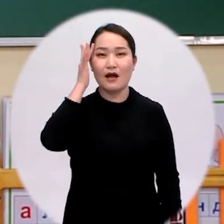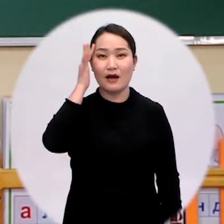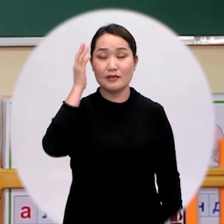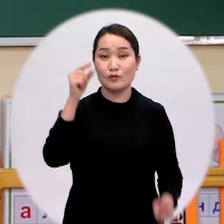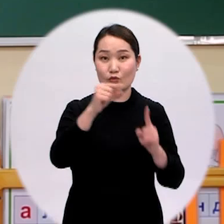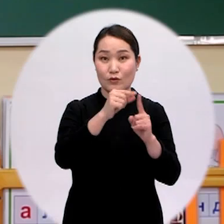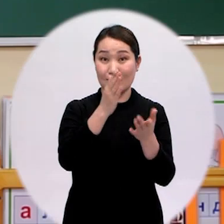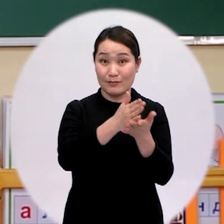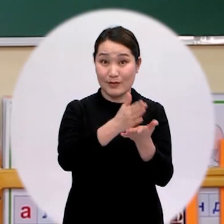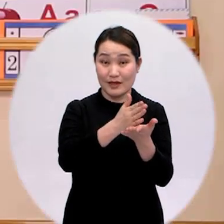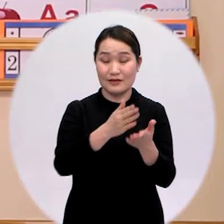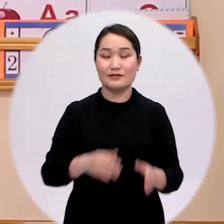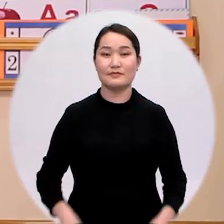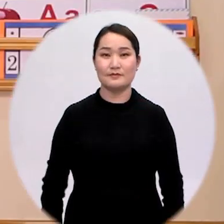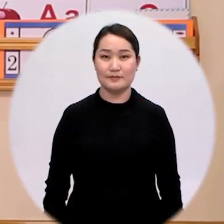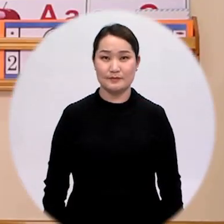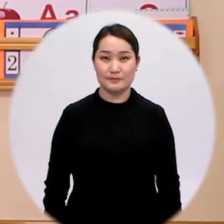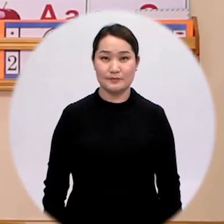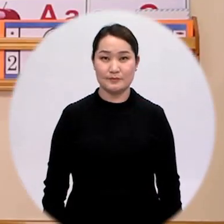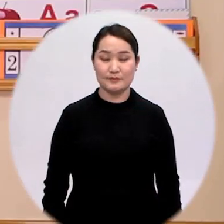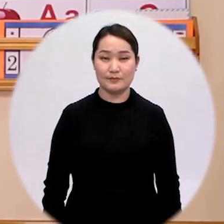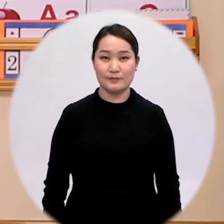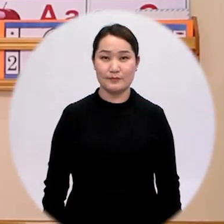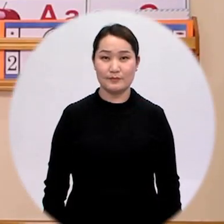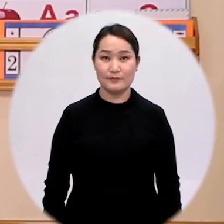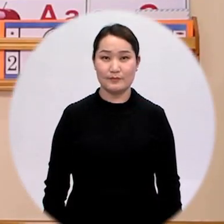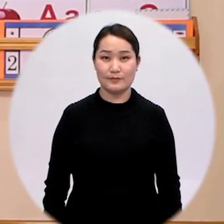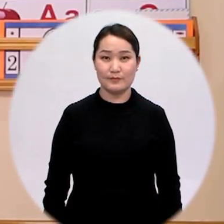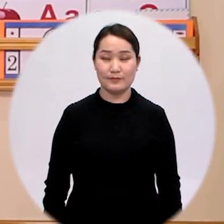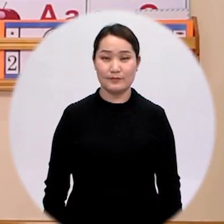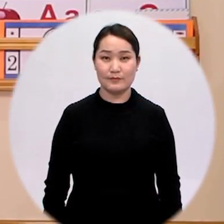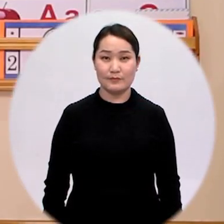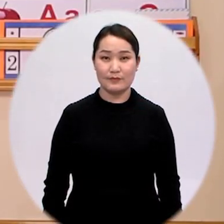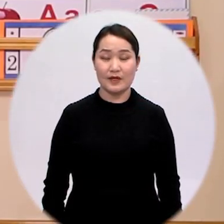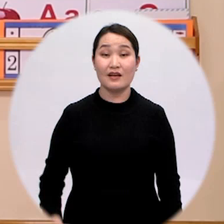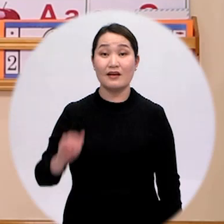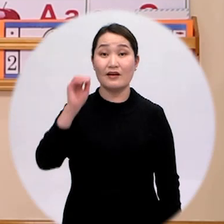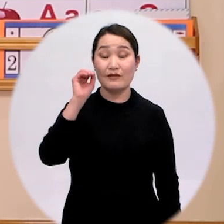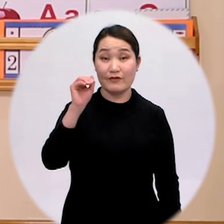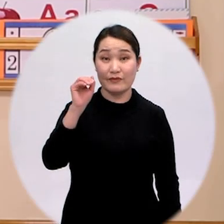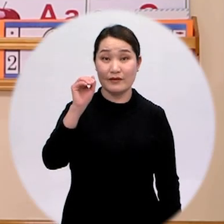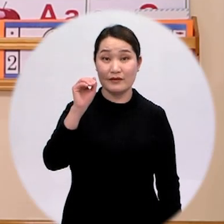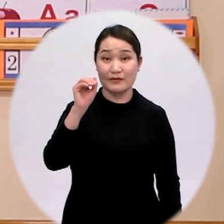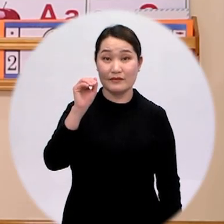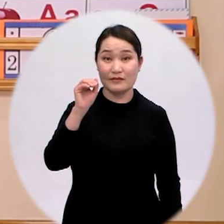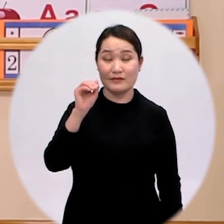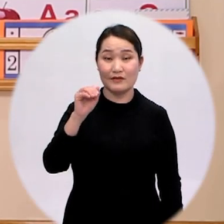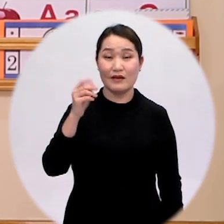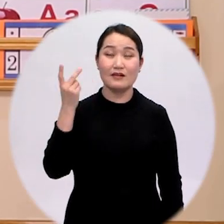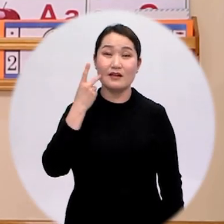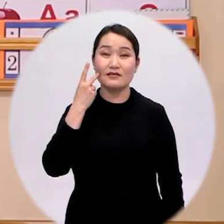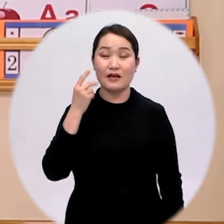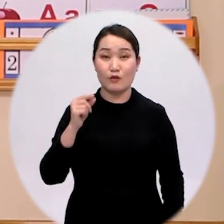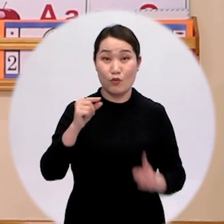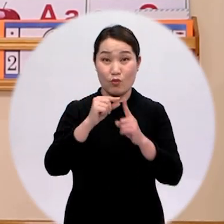үгсэд ордог. За, саяны бидний уншсан үгсэд F үсэг маань дан